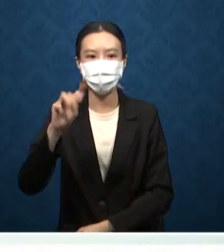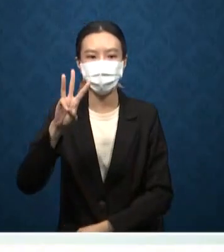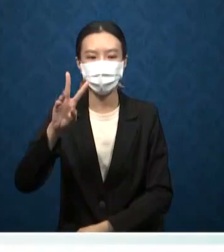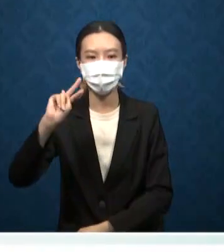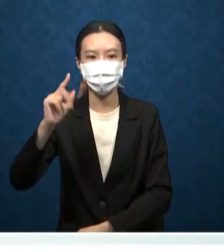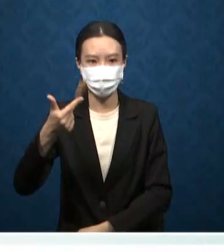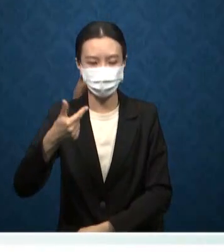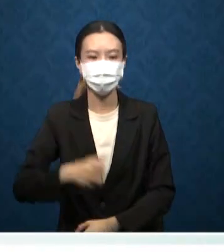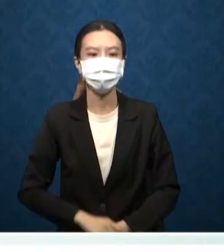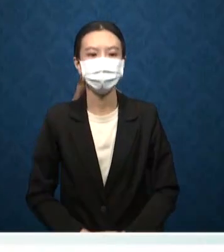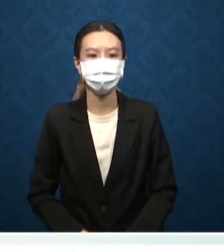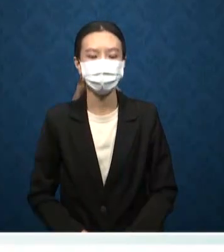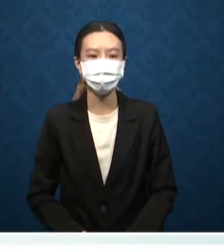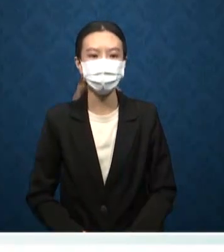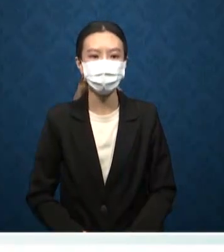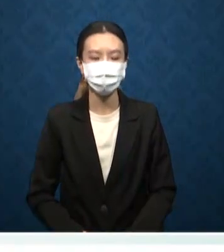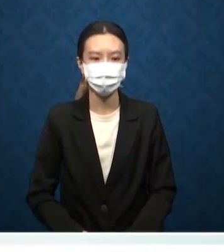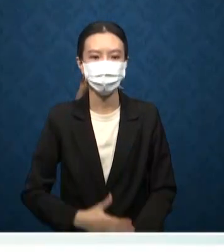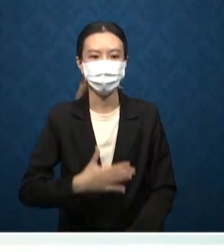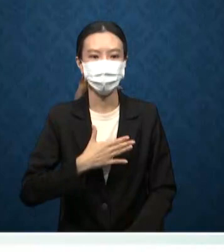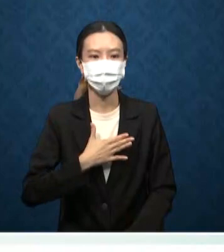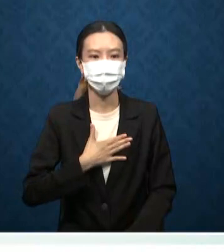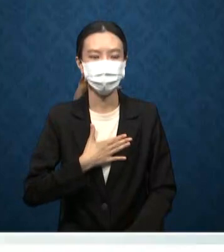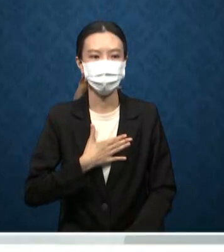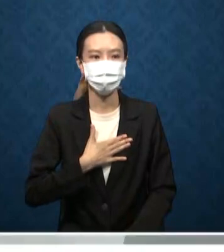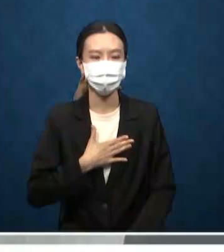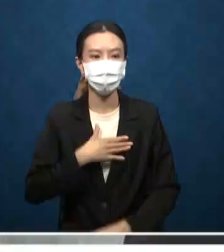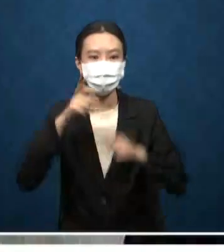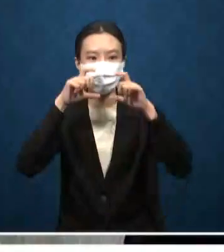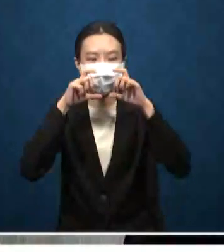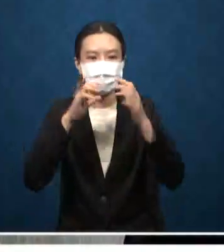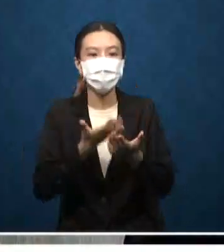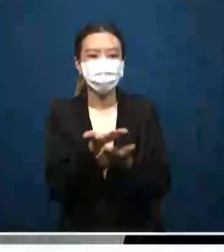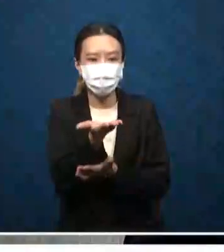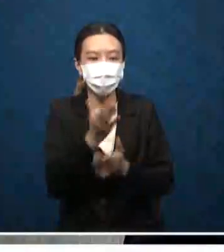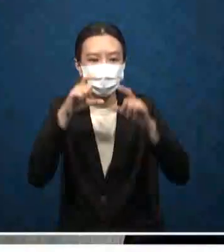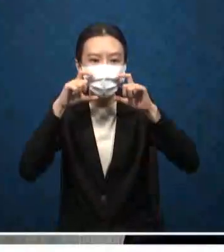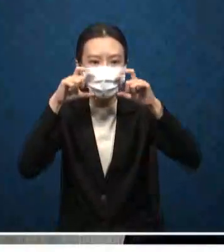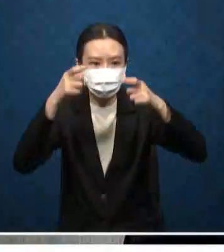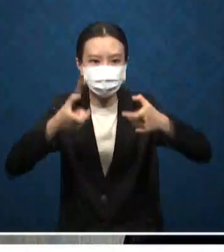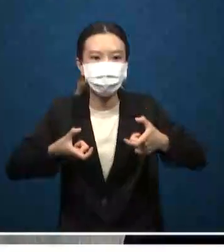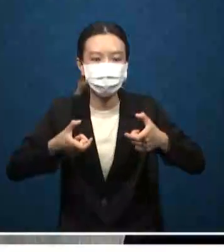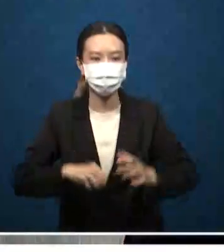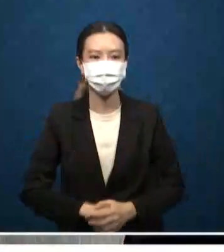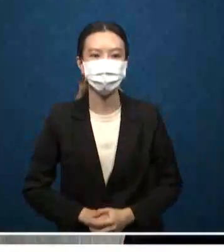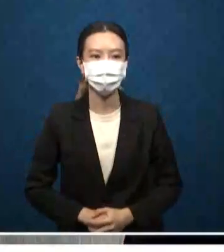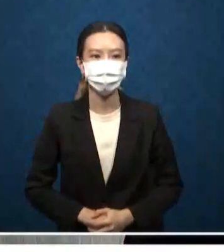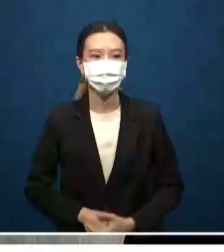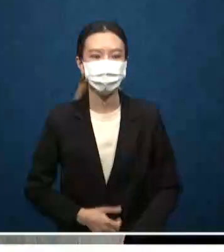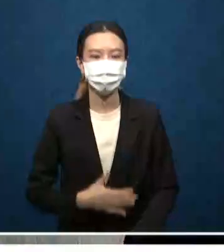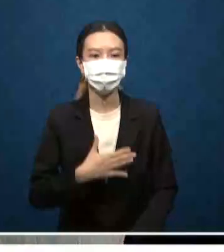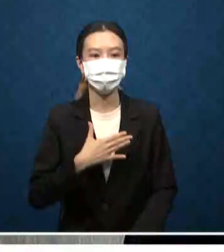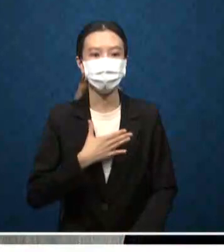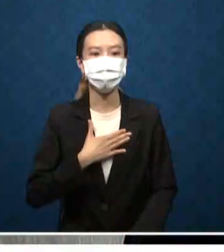กราบเรียนท่านประธานที่เคารพผมตัวของรัฐชัยครับขออนุญาตไม่ใส่หน้ากากว่ามีระยะห่างอยู่นะครับผมผมเรียนท่านประธาน